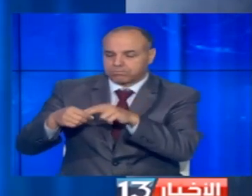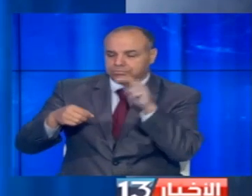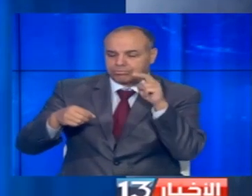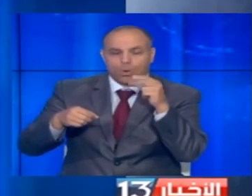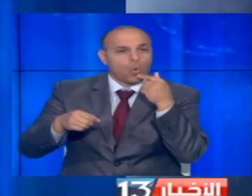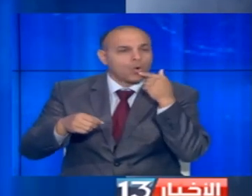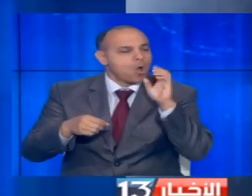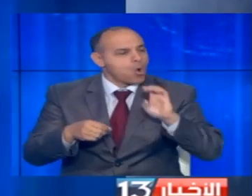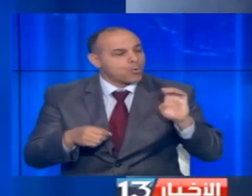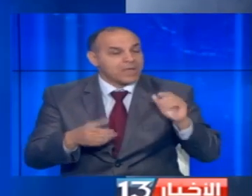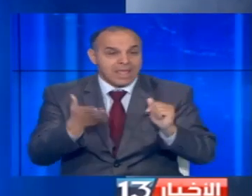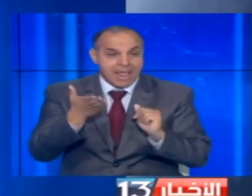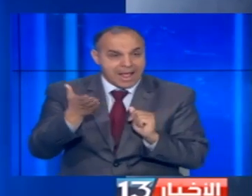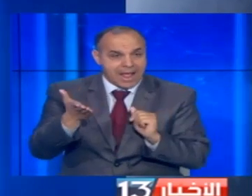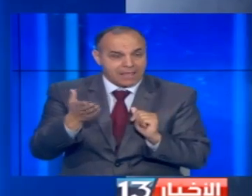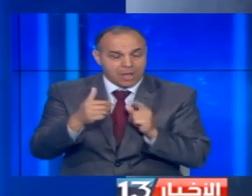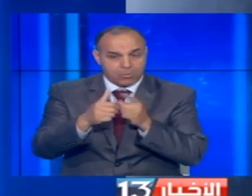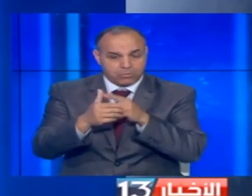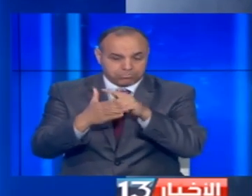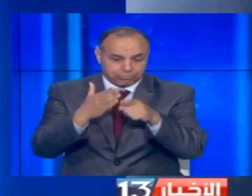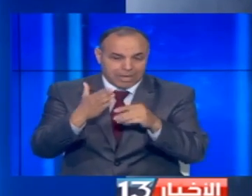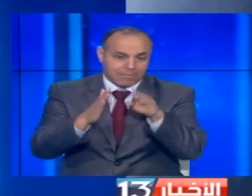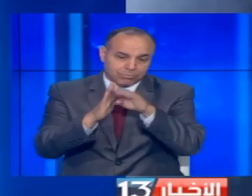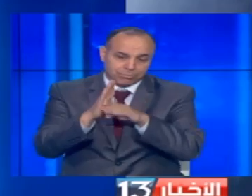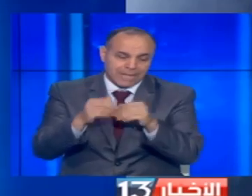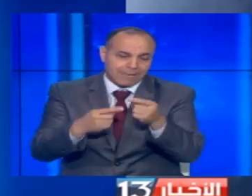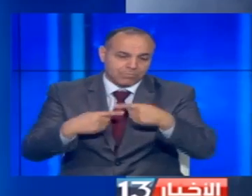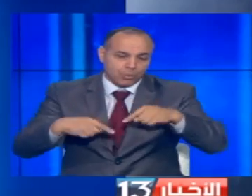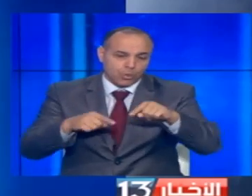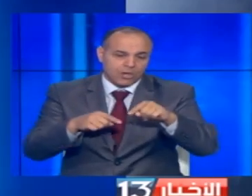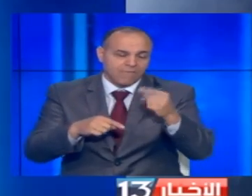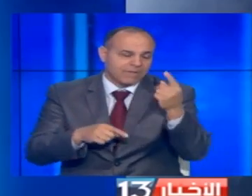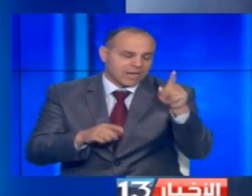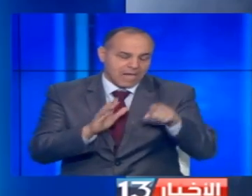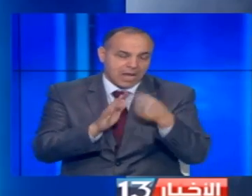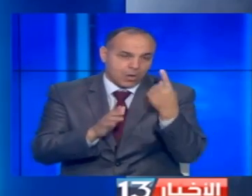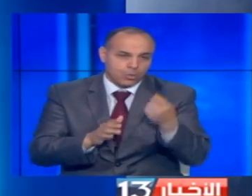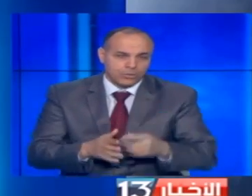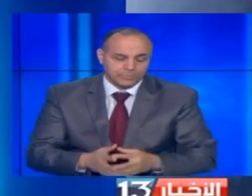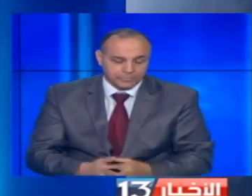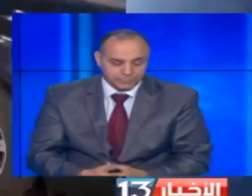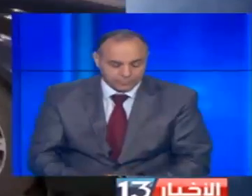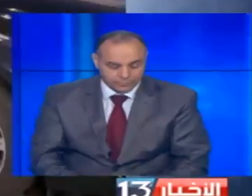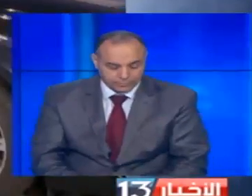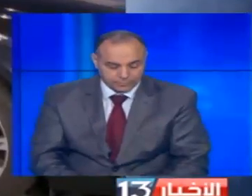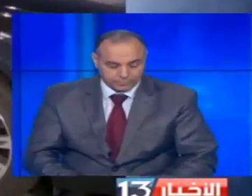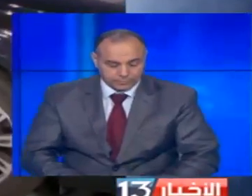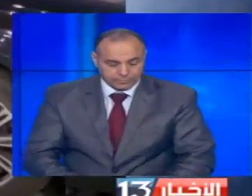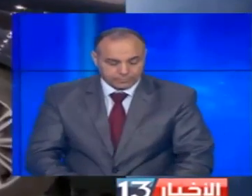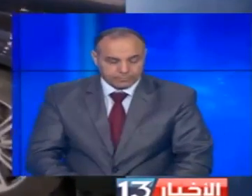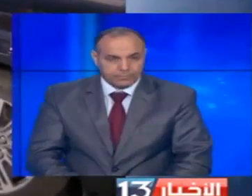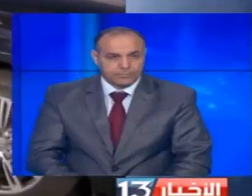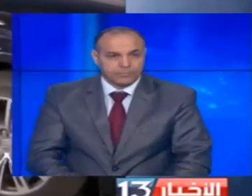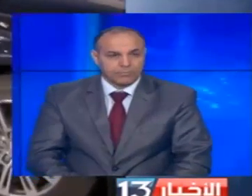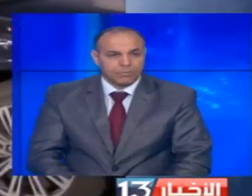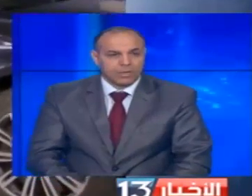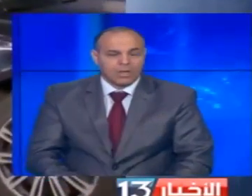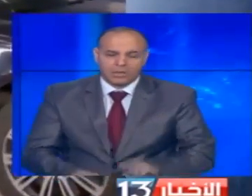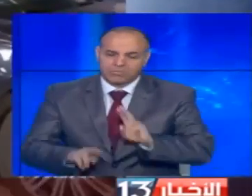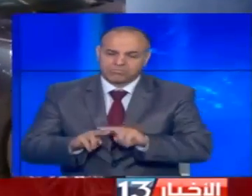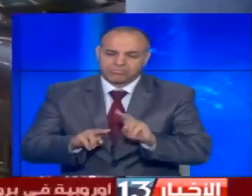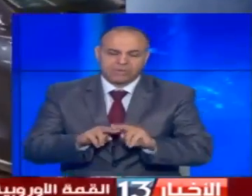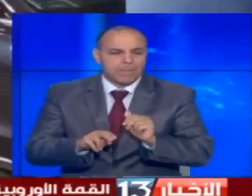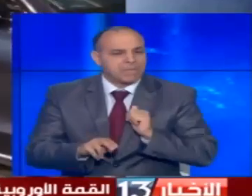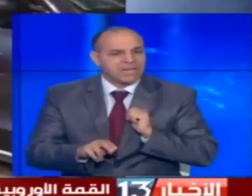التكتل الاوروبي التي تصدرت جدول اعمال القمه في يومها الاول حزمه من الاصلاحات